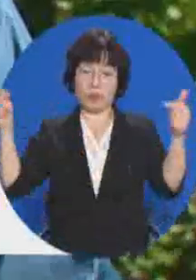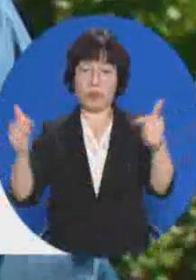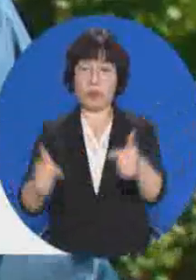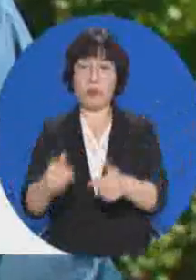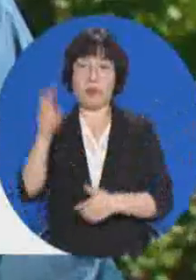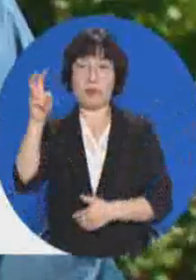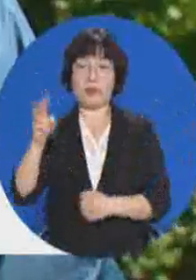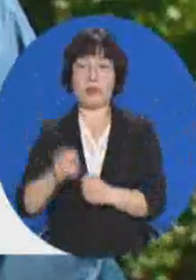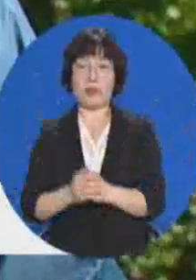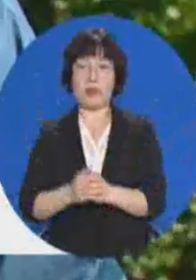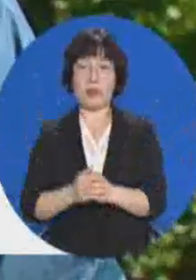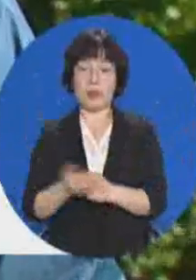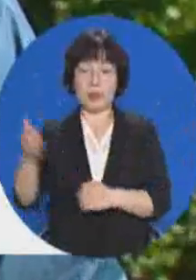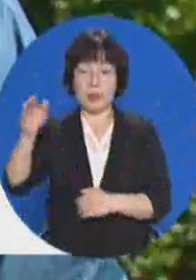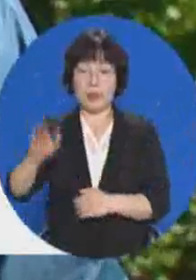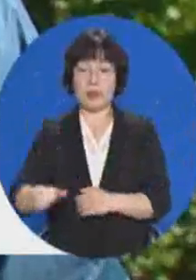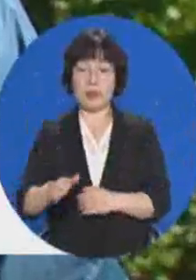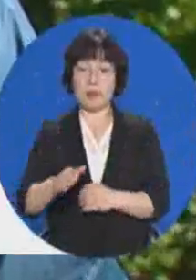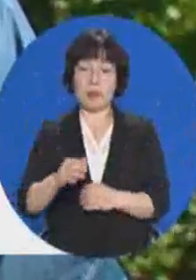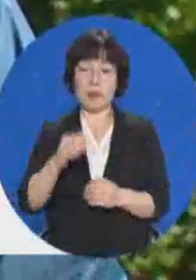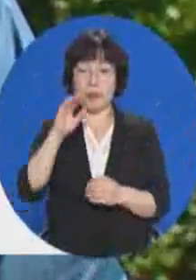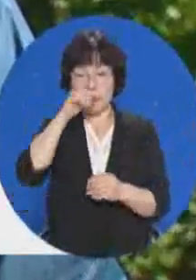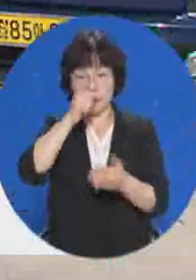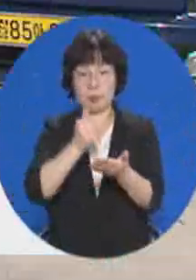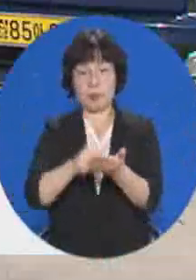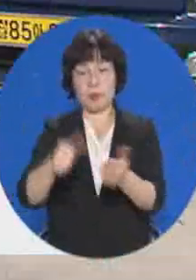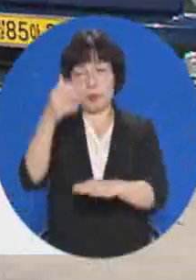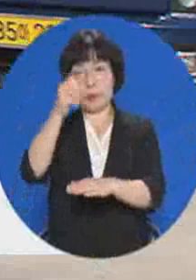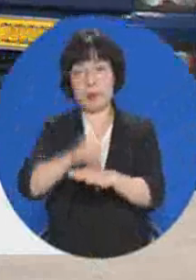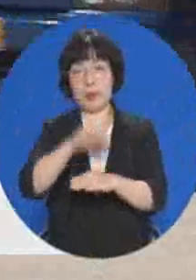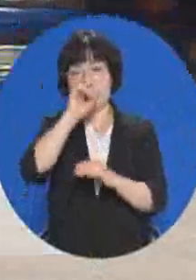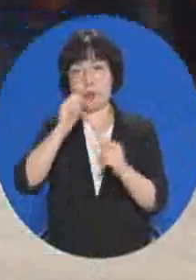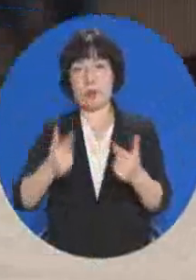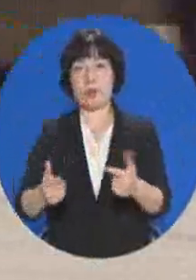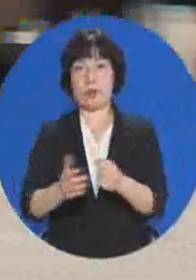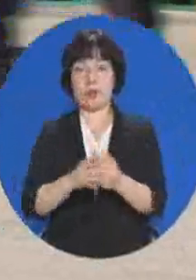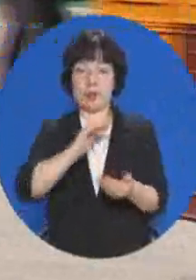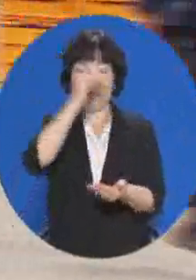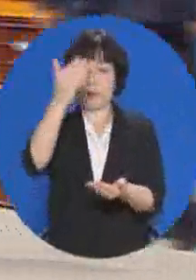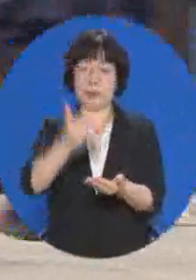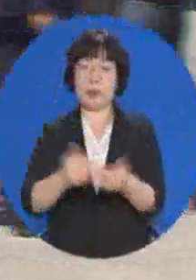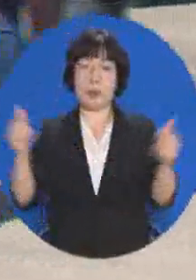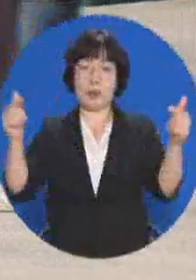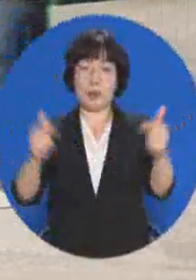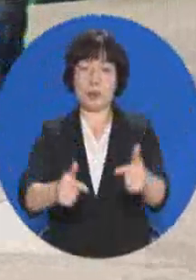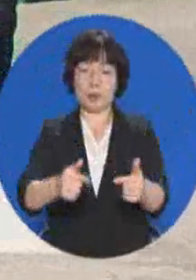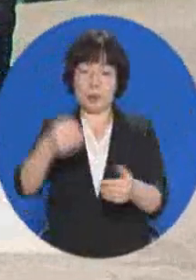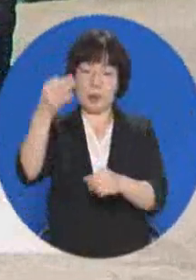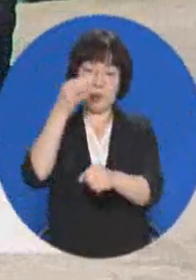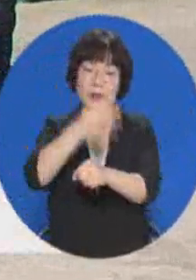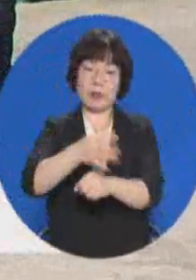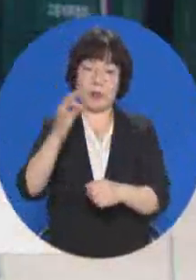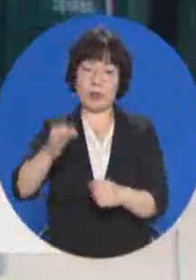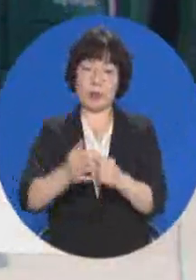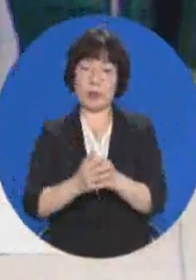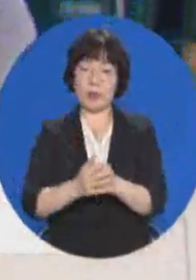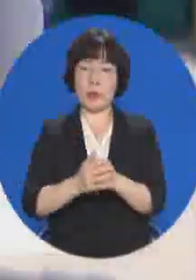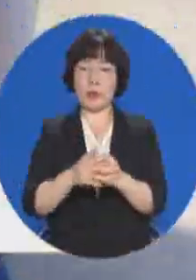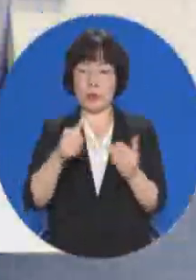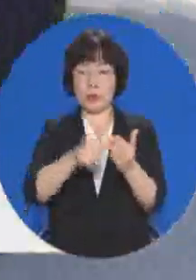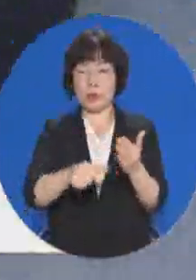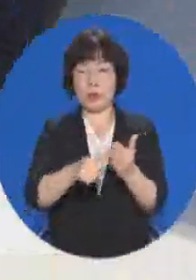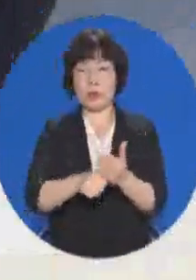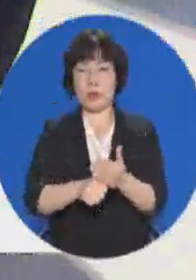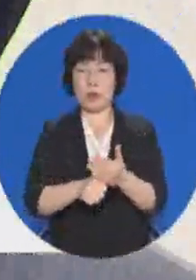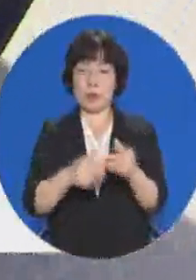싶은데 그나마 또 상품이 좋지는 못해요. 생산량이 줄었는데도 수매 가격은 상품 기준